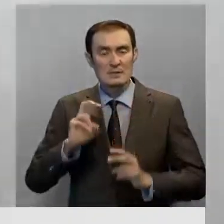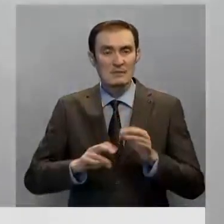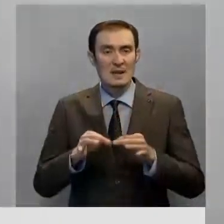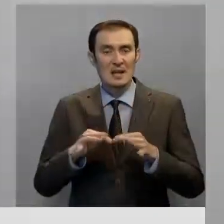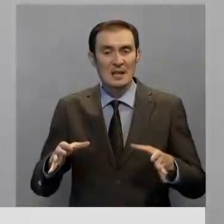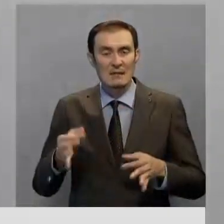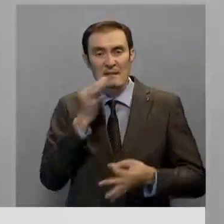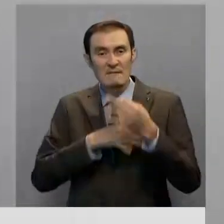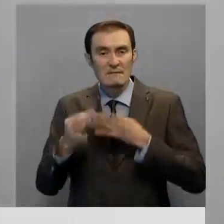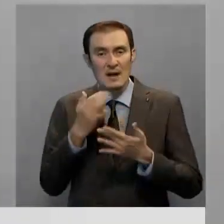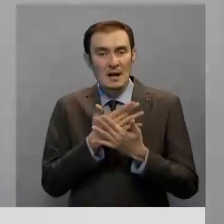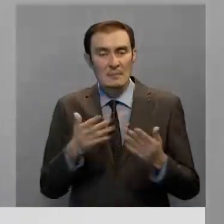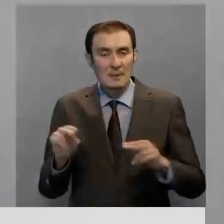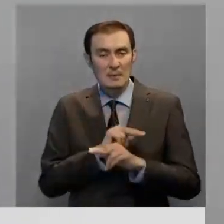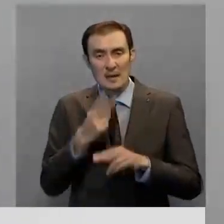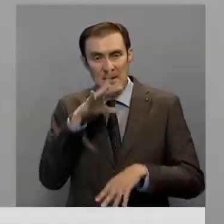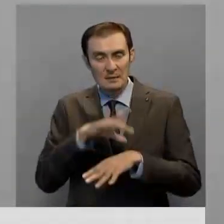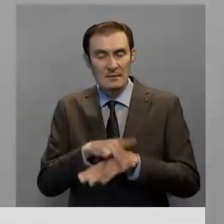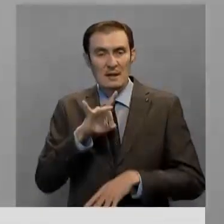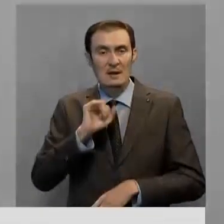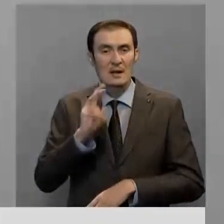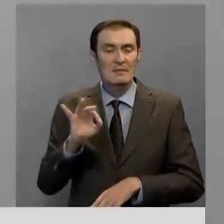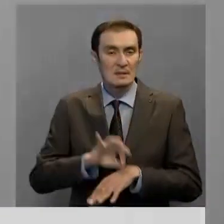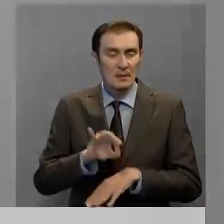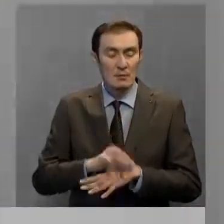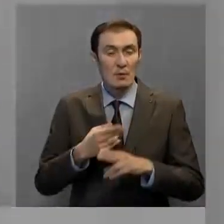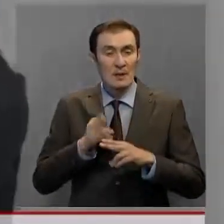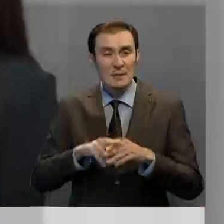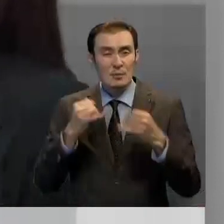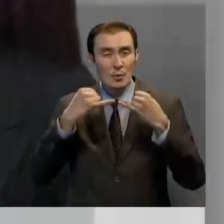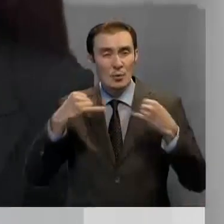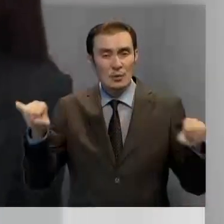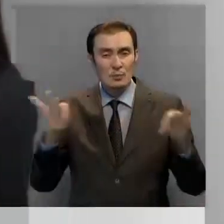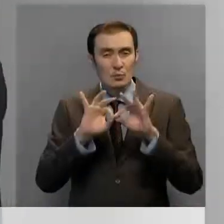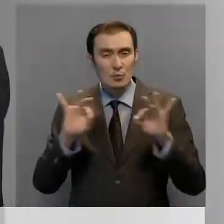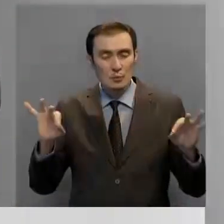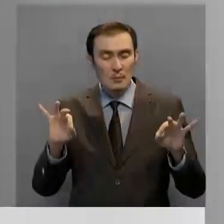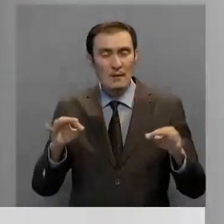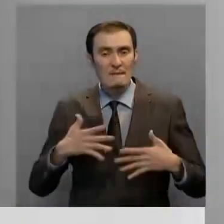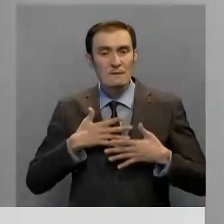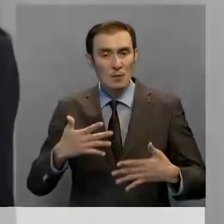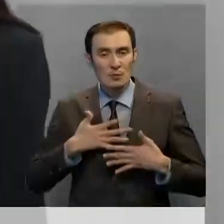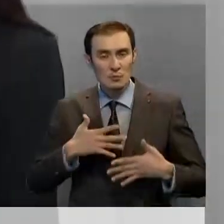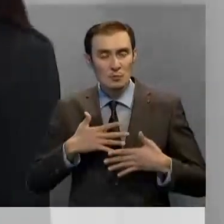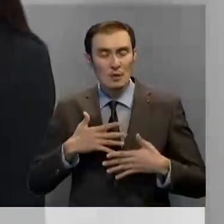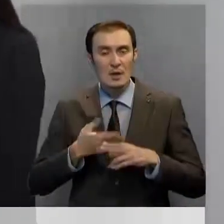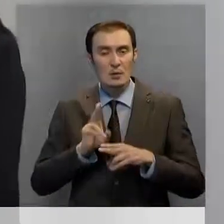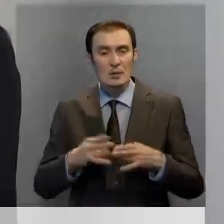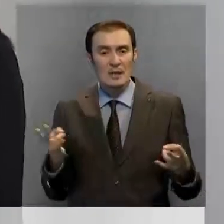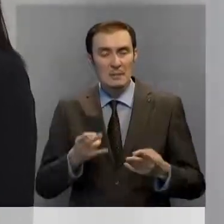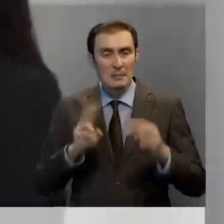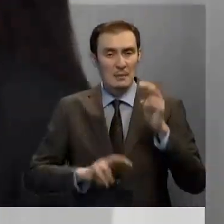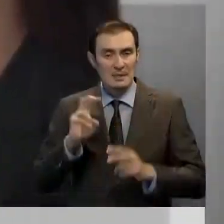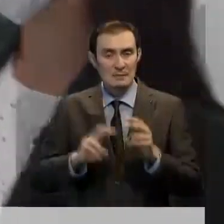ядерного фармпрепарата для диагностики онкозаболеваний. Вот по этим тоненьким трубам поступает воздух, который необходим для